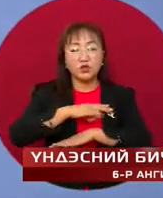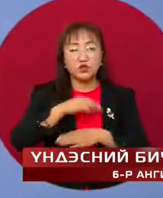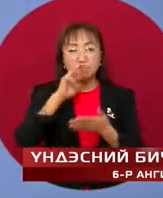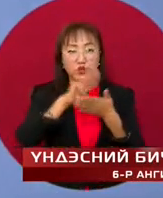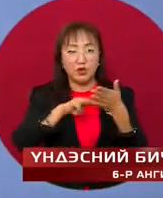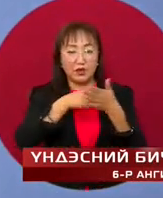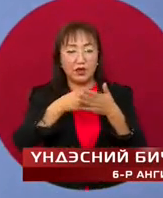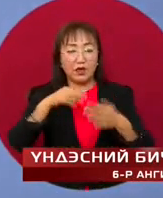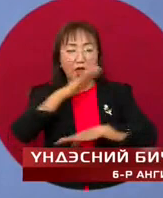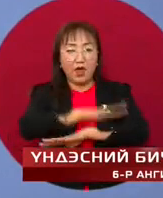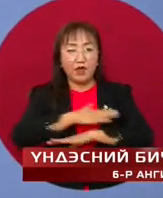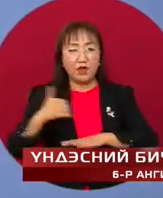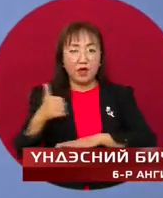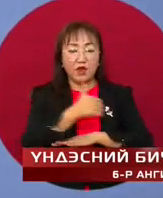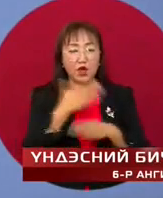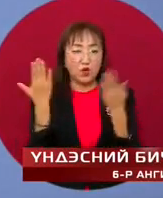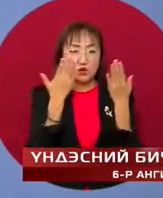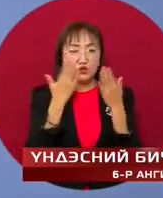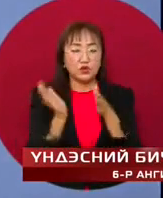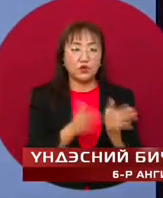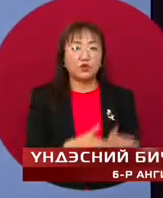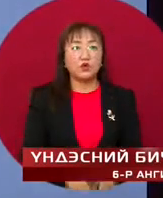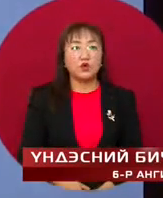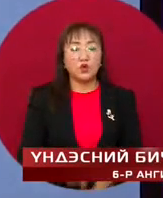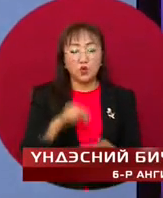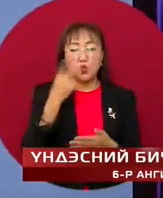уншив. Үзгээр бичлээ.